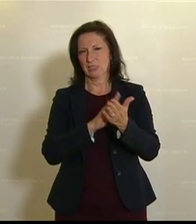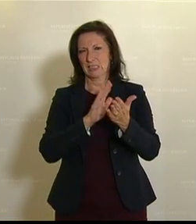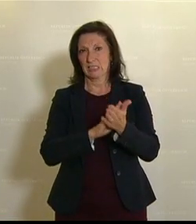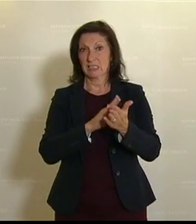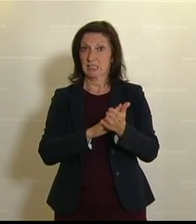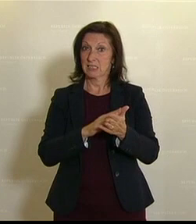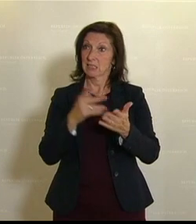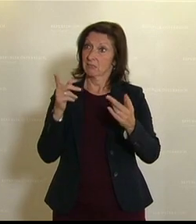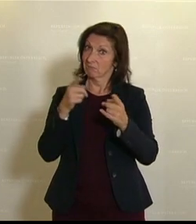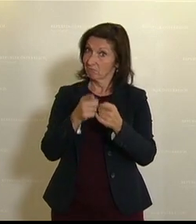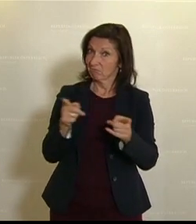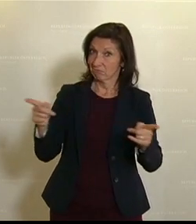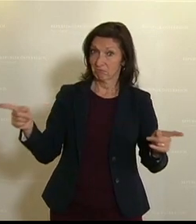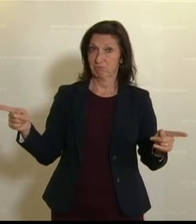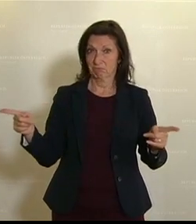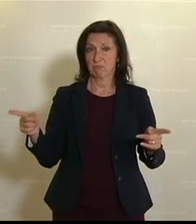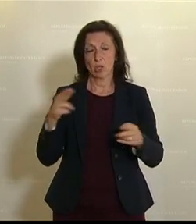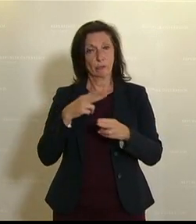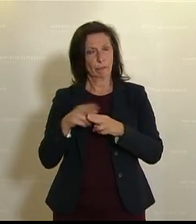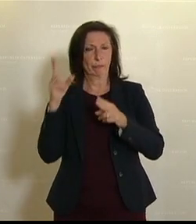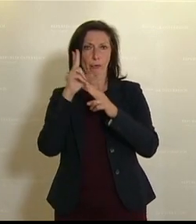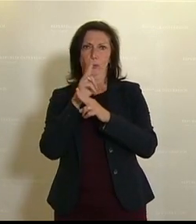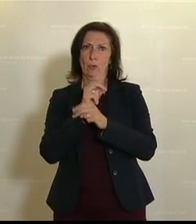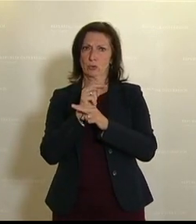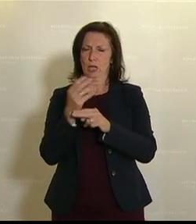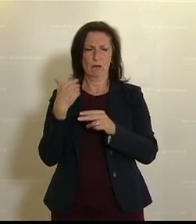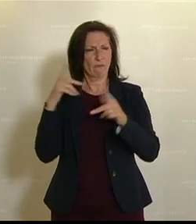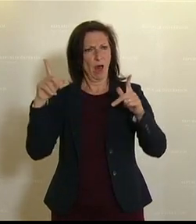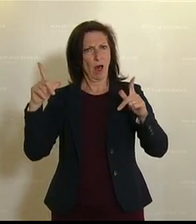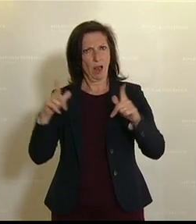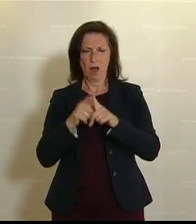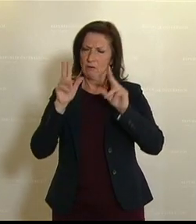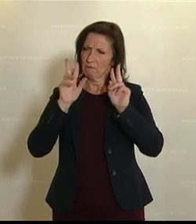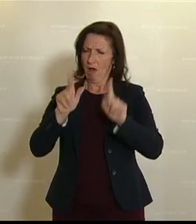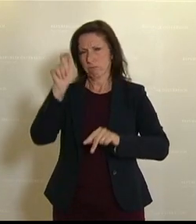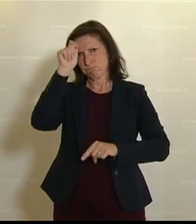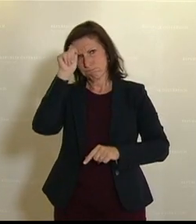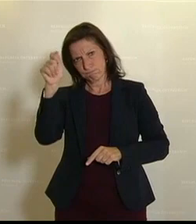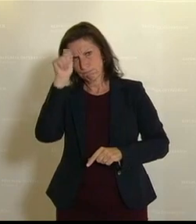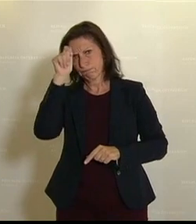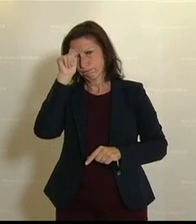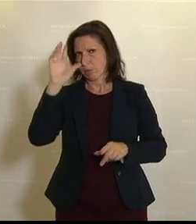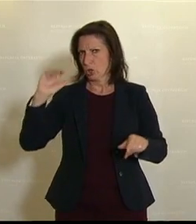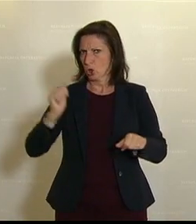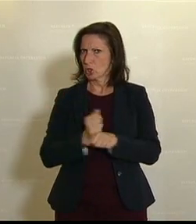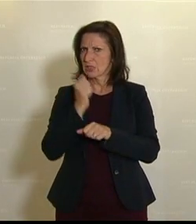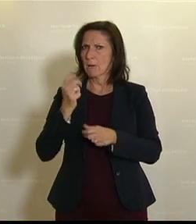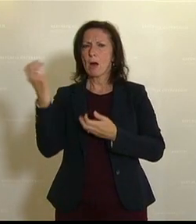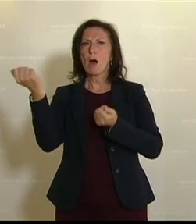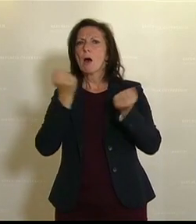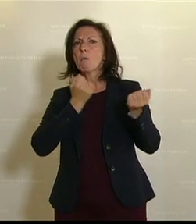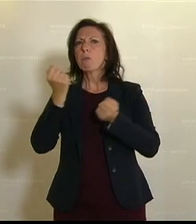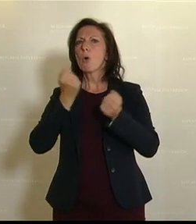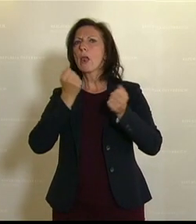Sie haben für diese Republik eine hoch anzurechnende Leistung erbracht, auch wenn Sie dafür seitens der politischen